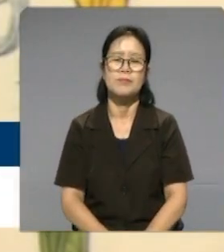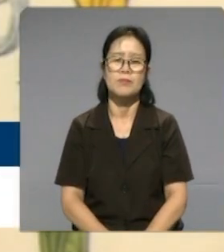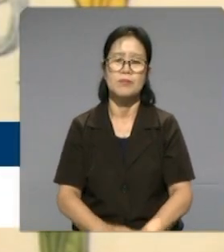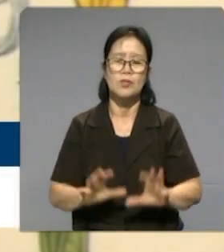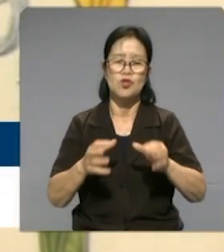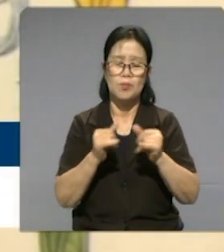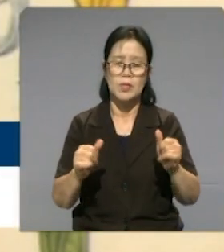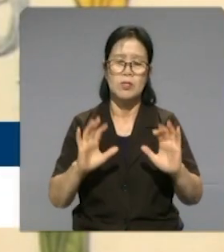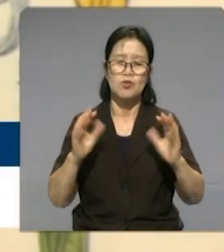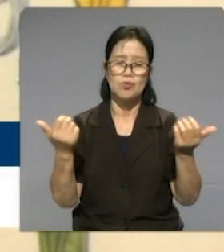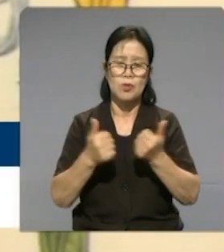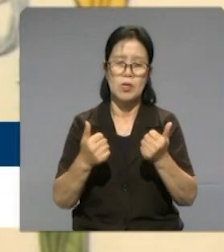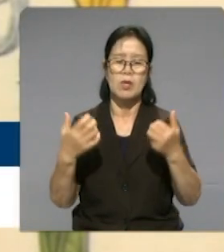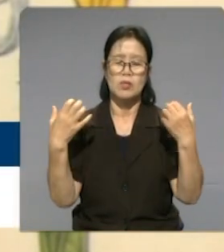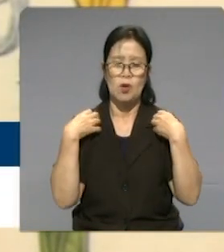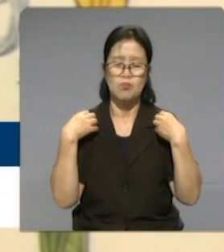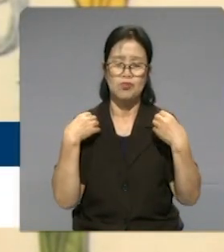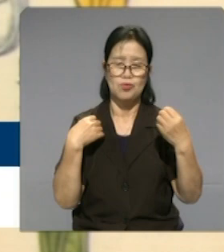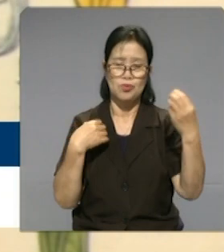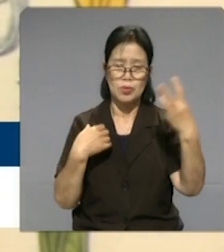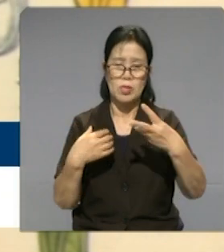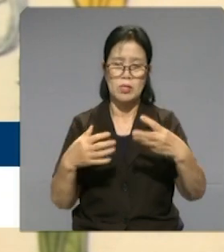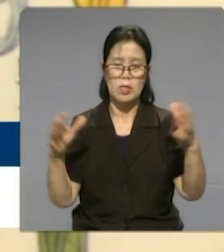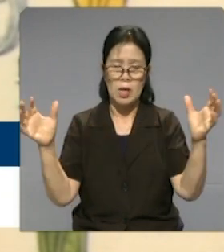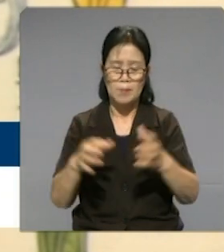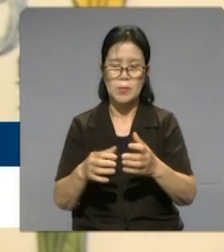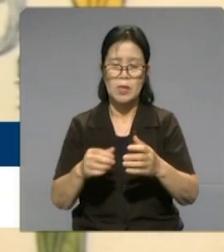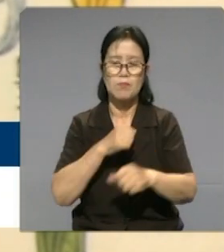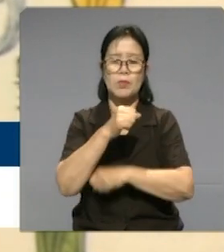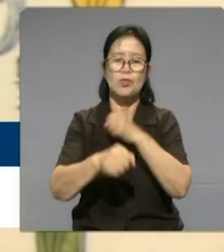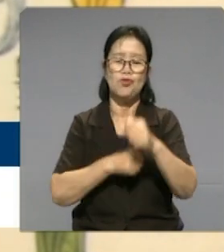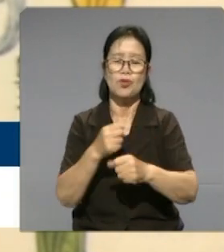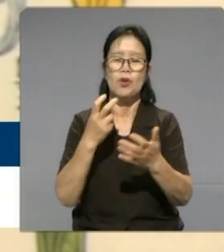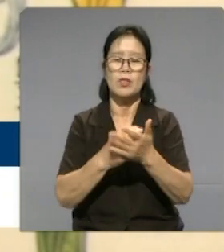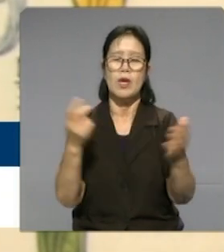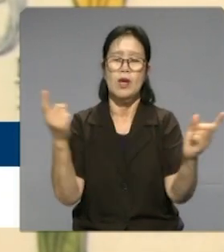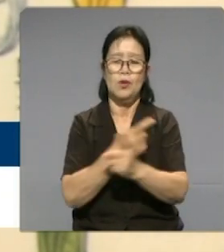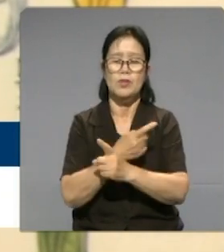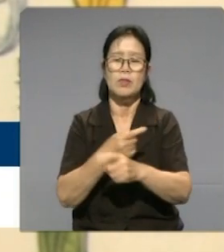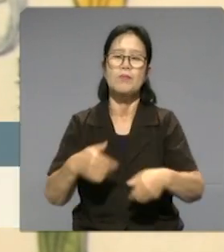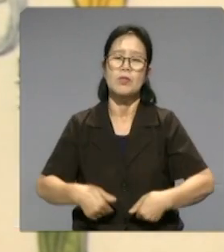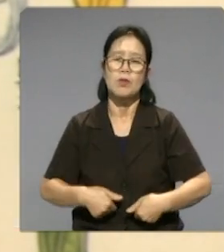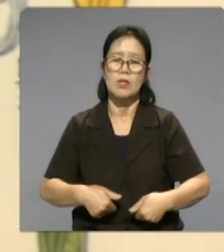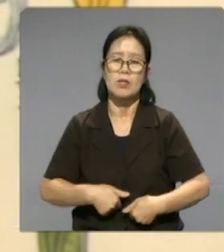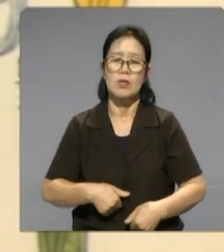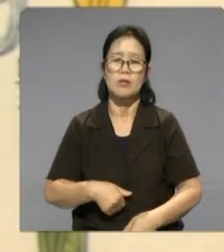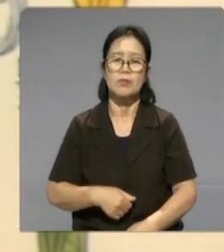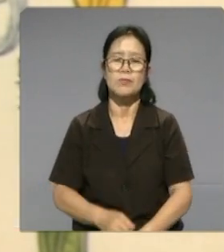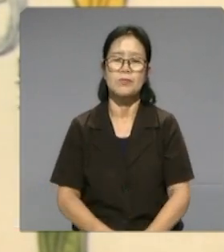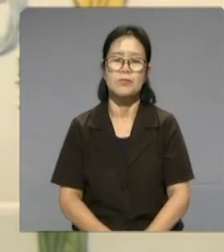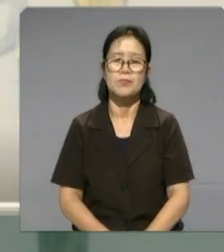국민, 국회, 정부 3주체가 함께하는 민주적 개헌이 되어야 한다고.